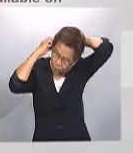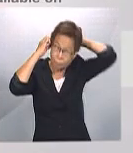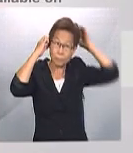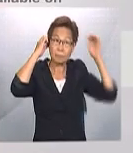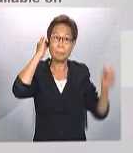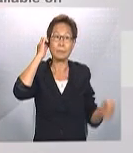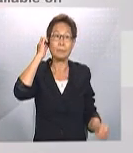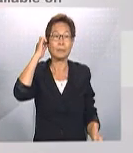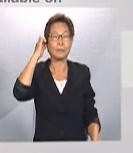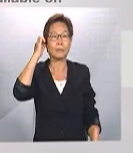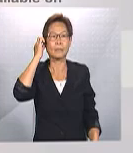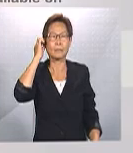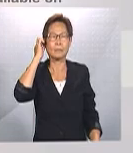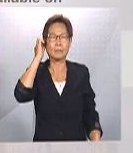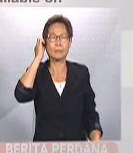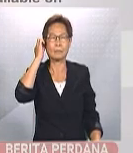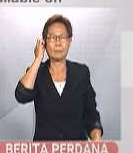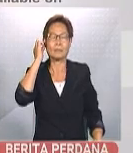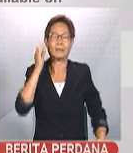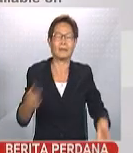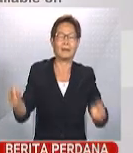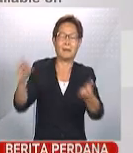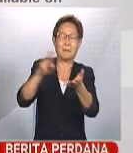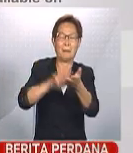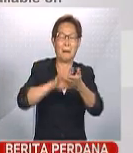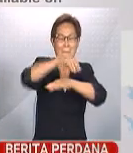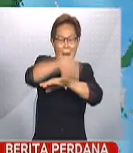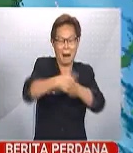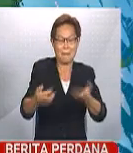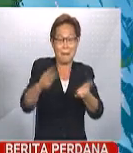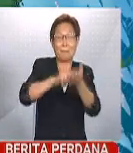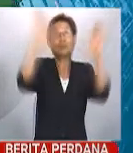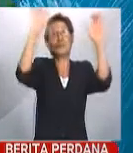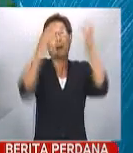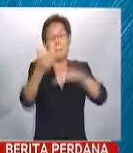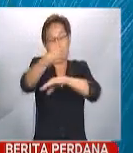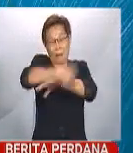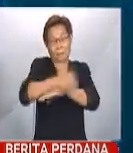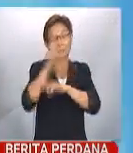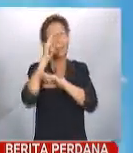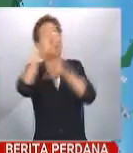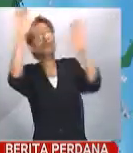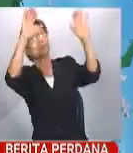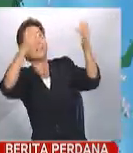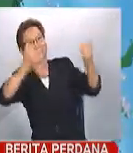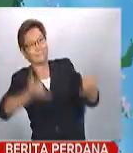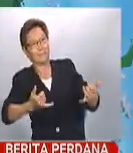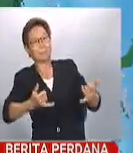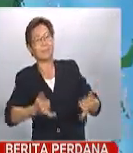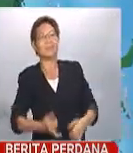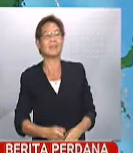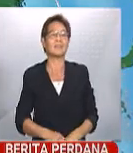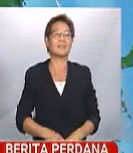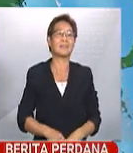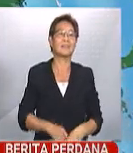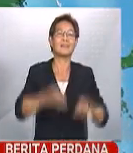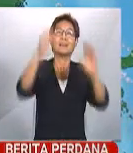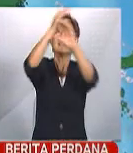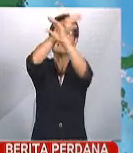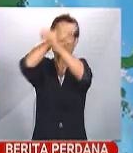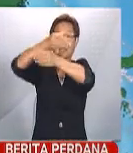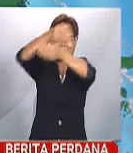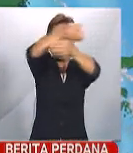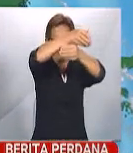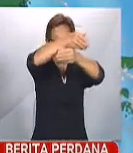Assalamualaikum dan salam sejahtera. Kita mulakan laporan pada malam ini dengan melihat keadaan cuaca semasa. Imej satelit menunjukkan